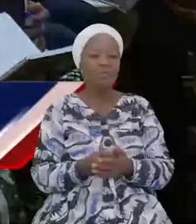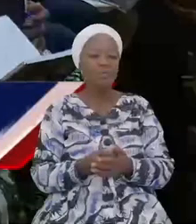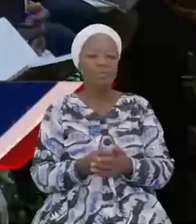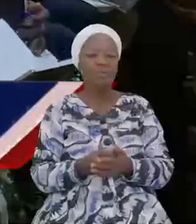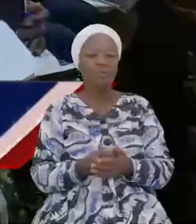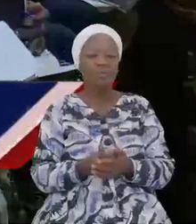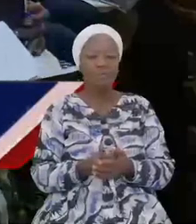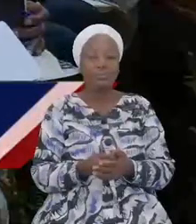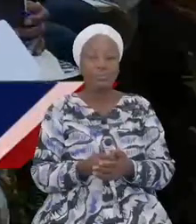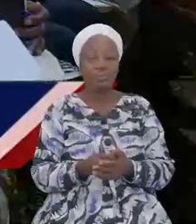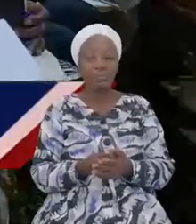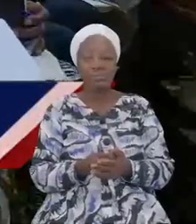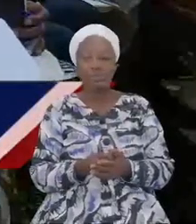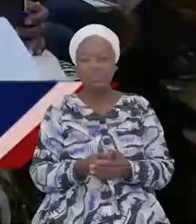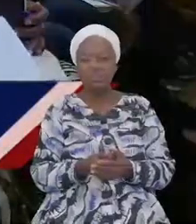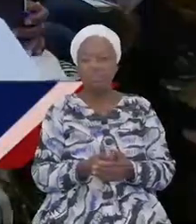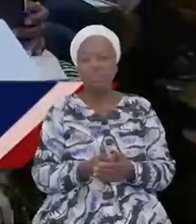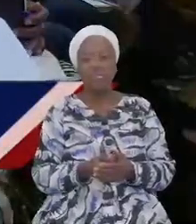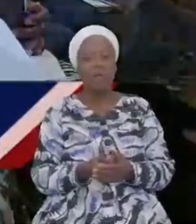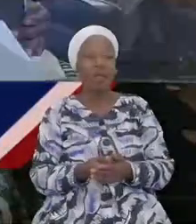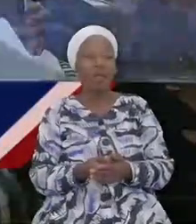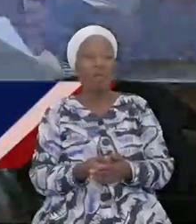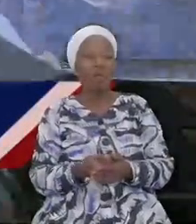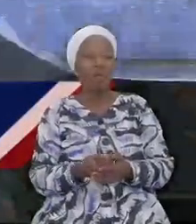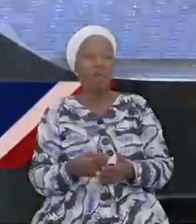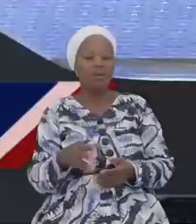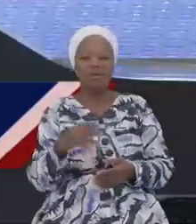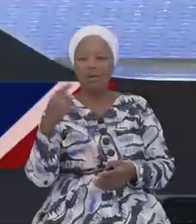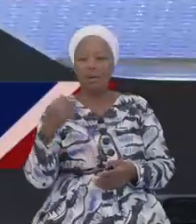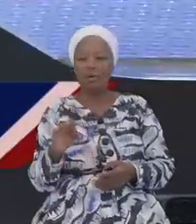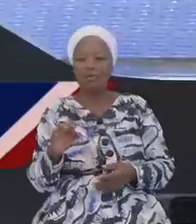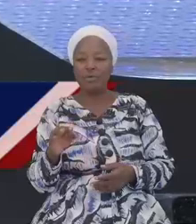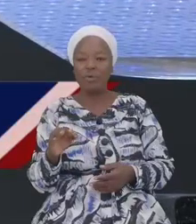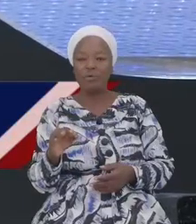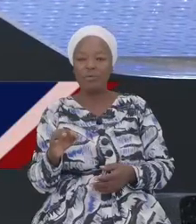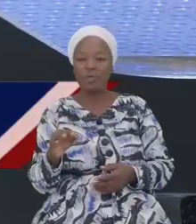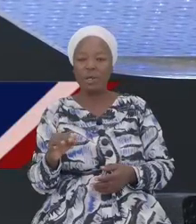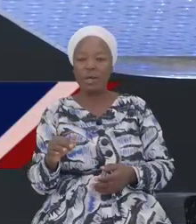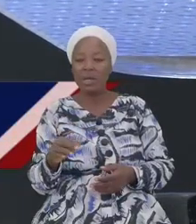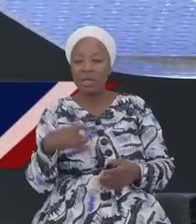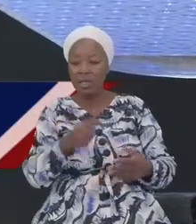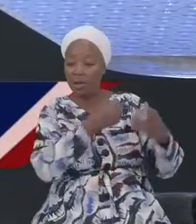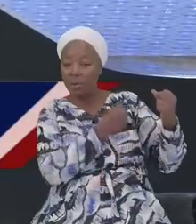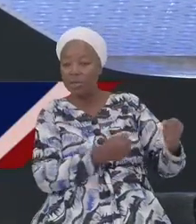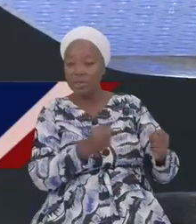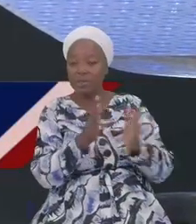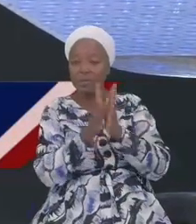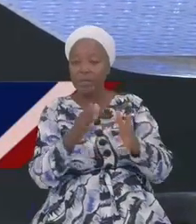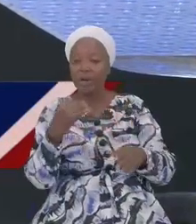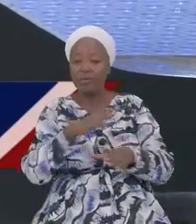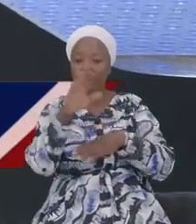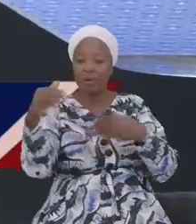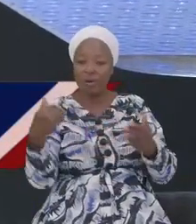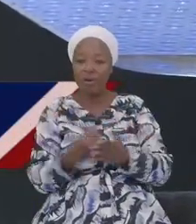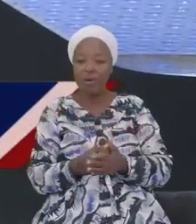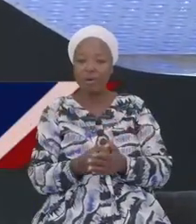l'alliance. Comme je vous l'ai dit avant, la prière est très importante, mais la prière n'est pas la clé. C'est